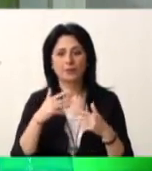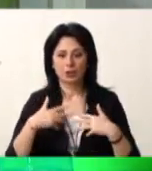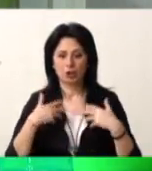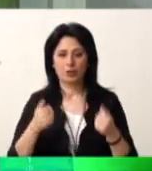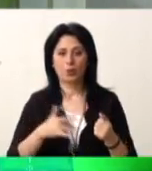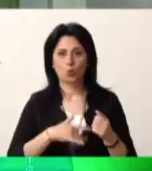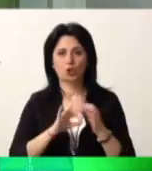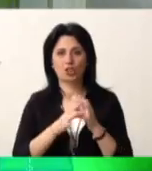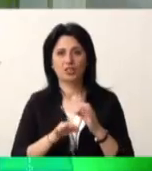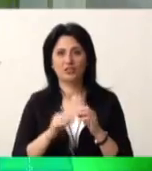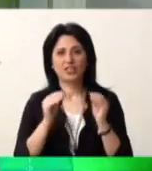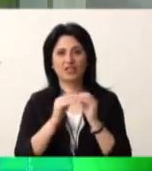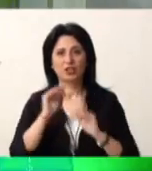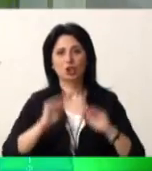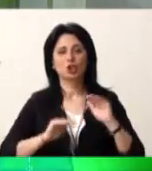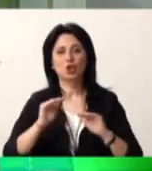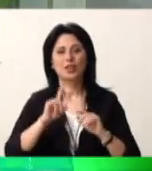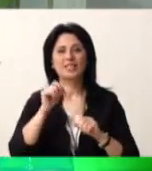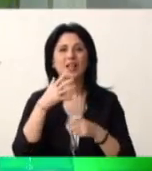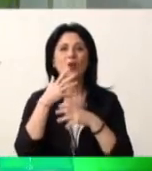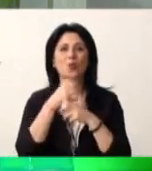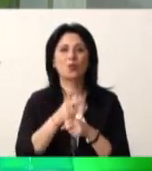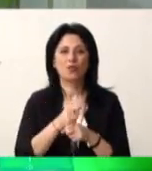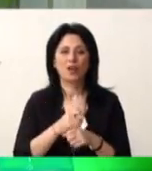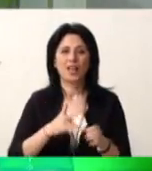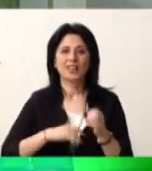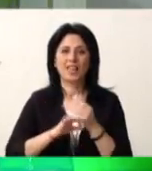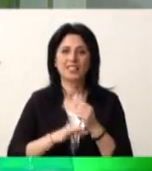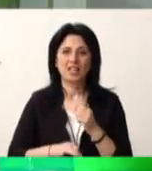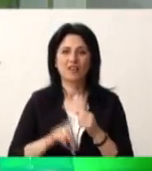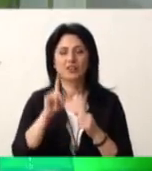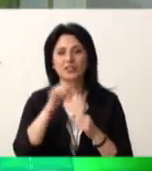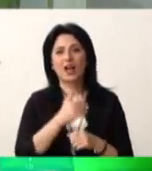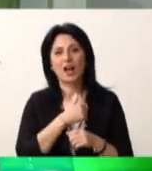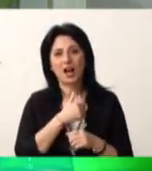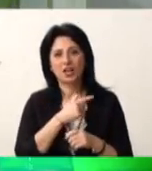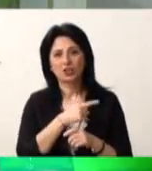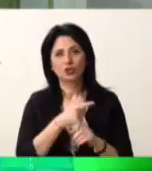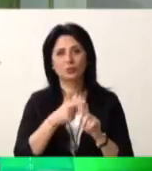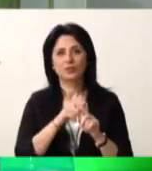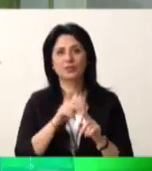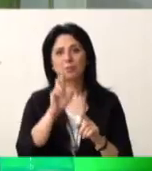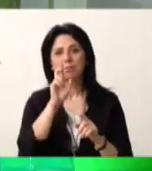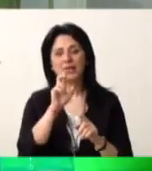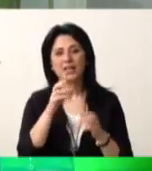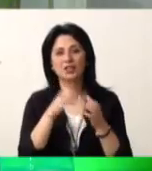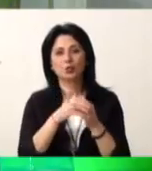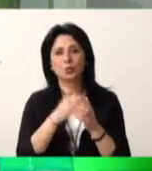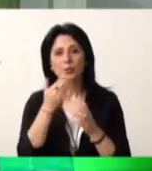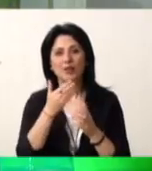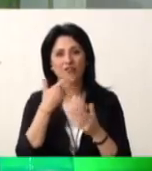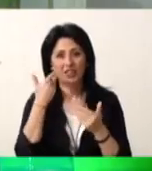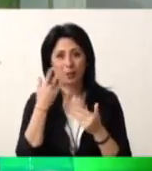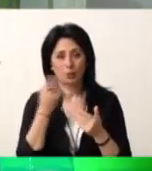ჯანმრთელი კუჭნაწლავის შემთხვევაში, იგივე წონის კორექციისთვის, ანაწლავების მუშაობის სტიმულაციისთვის, ან B ჯგუფის ვიტამინების შეთვისებისთვის და